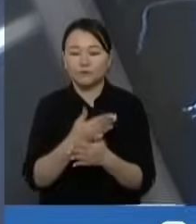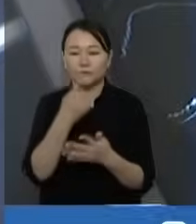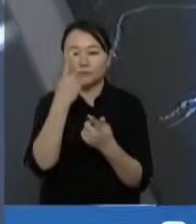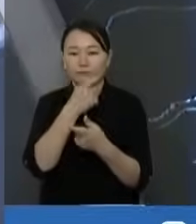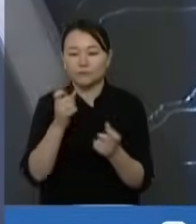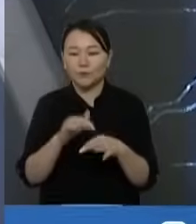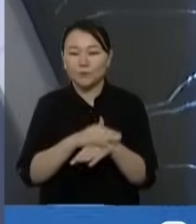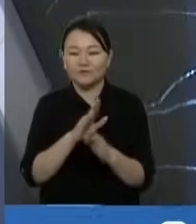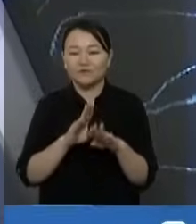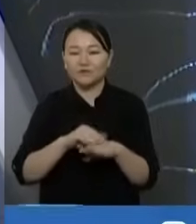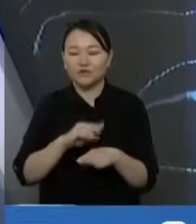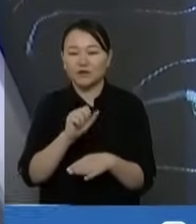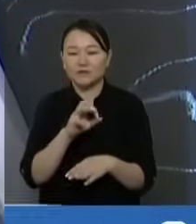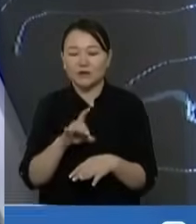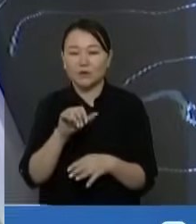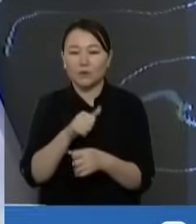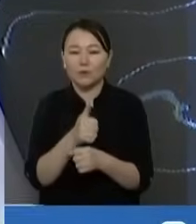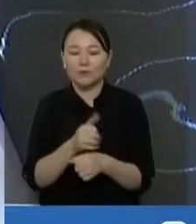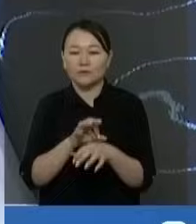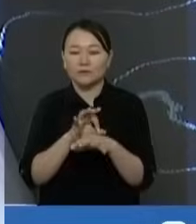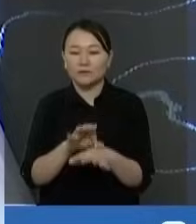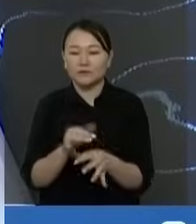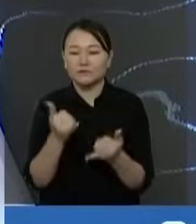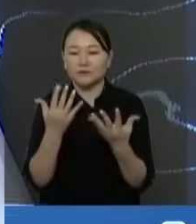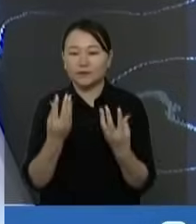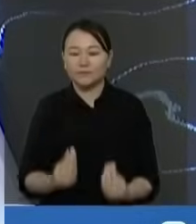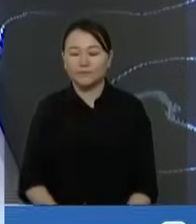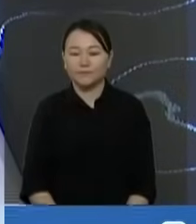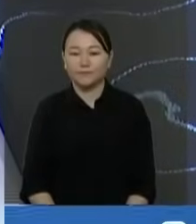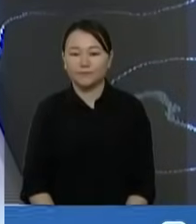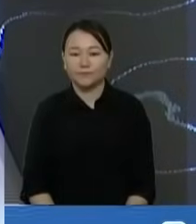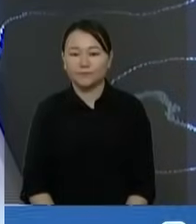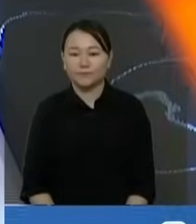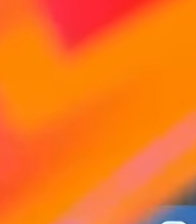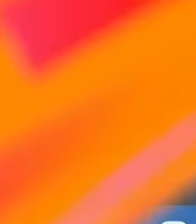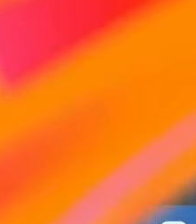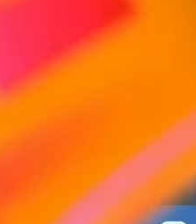Добрый вечер. В студии Аскар Миндыбаев и коротко о главных событиях этого дня.